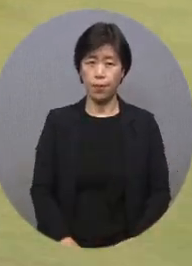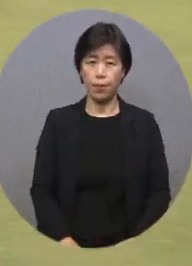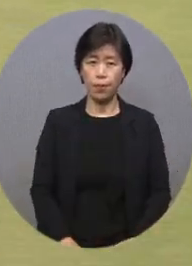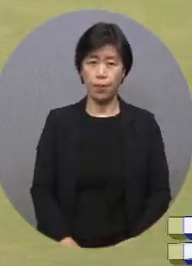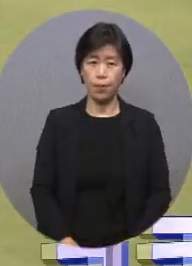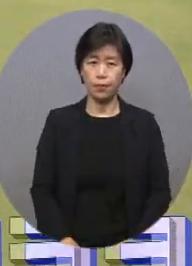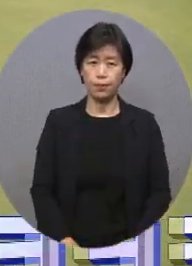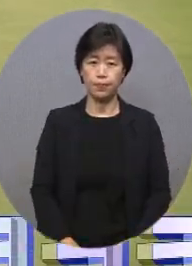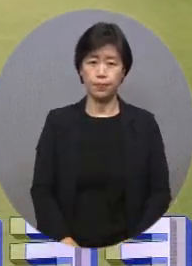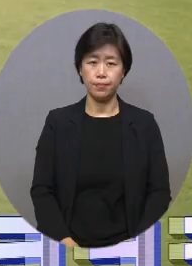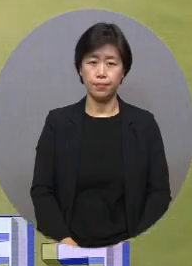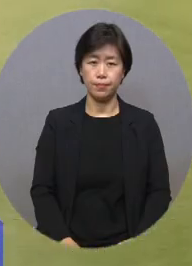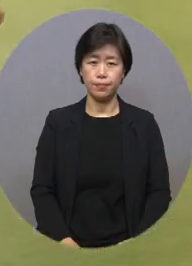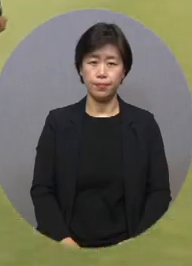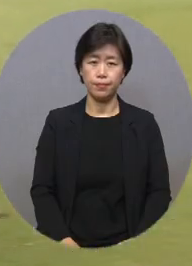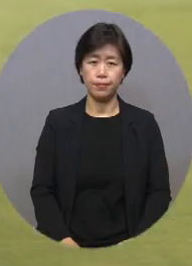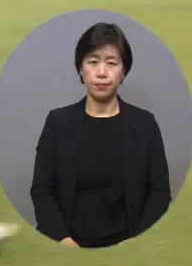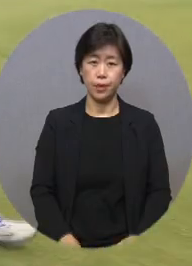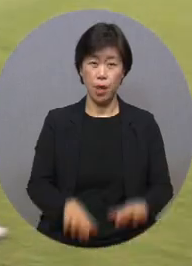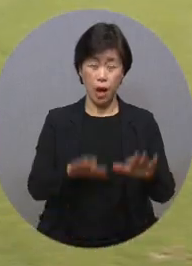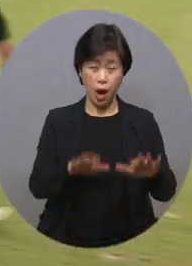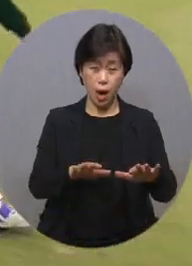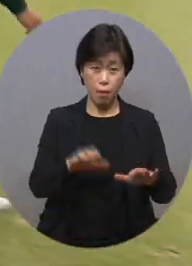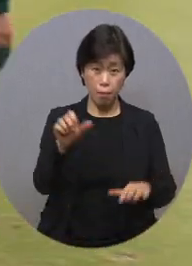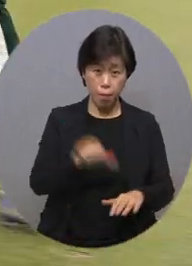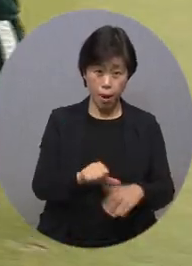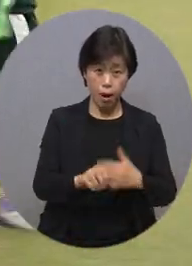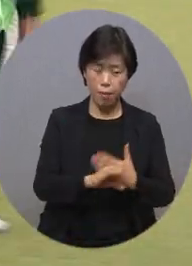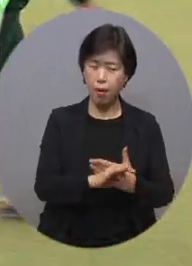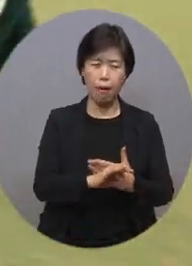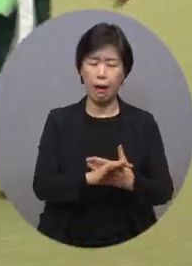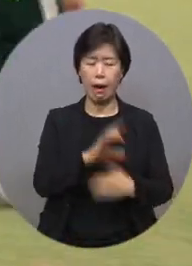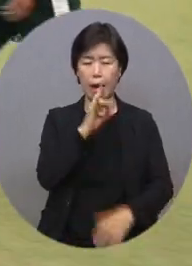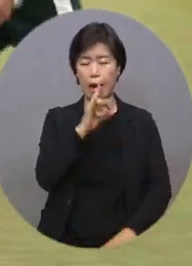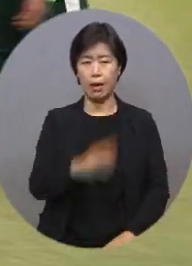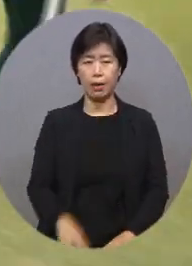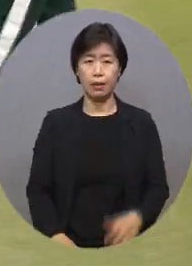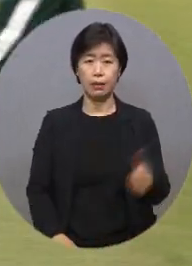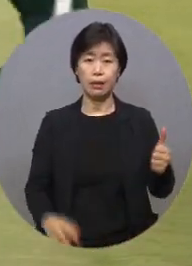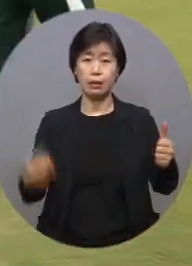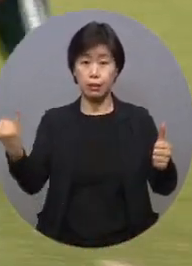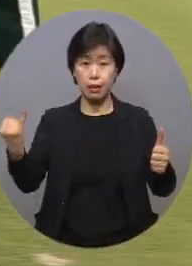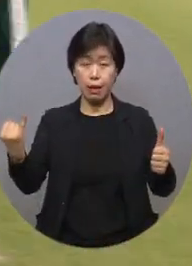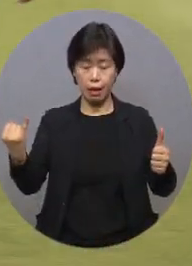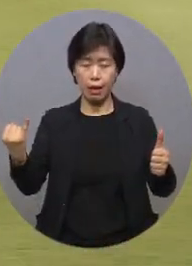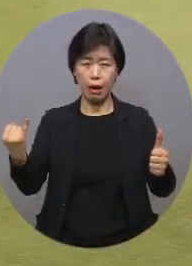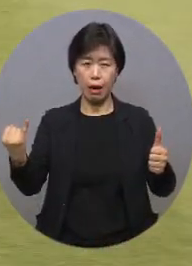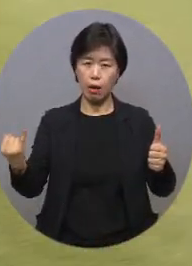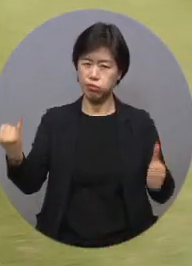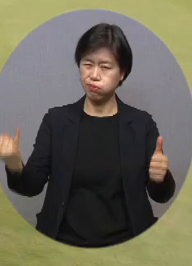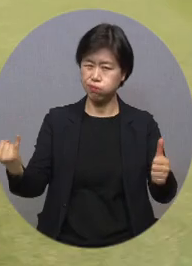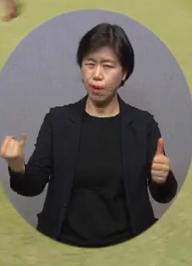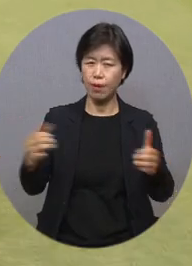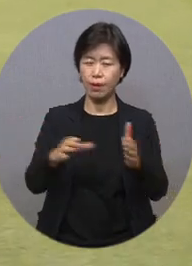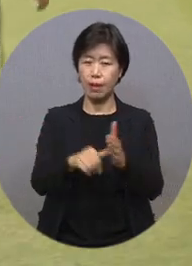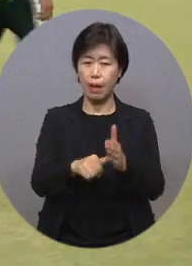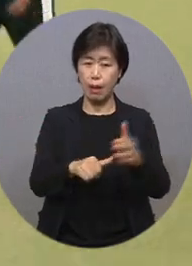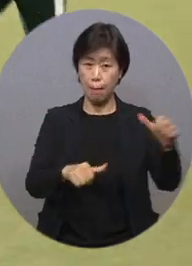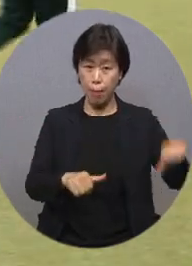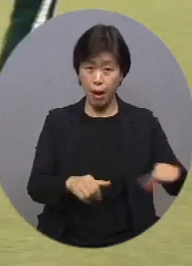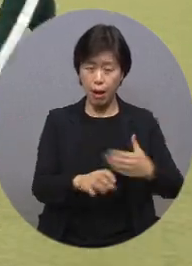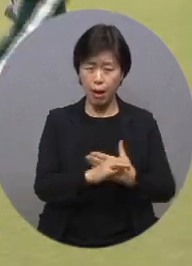돼. 바보야. 같이 화이팅 치. 남자인데 여자한테 팟5 치면